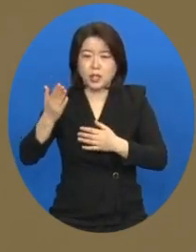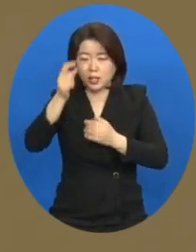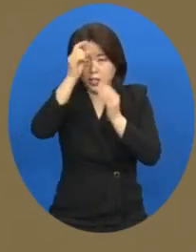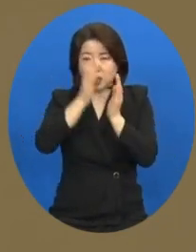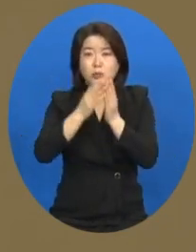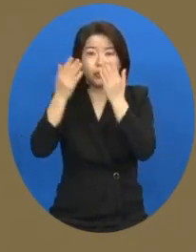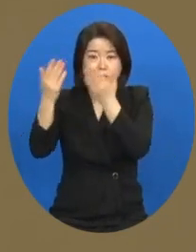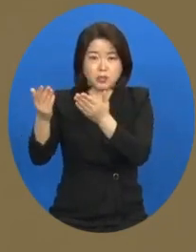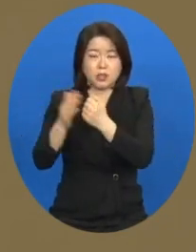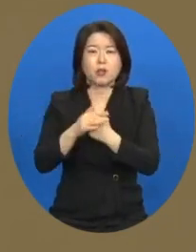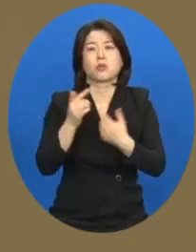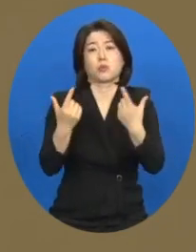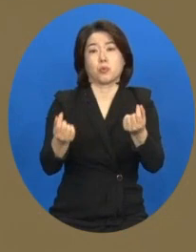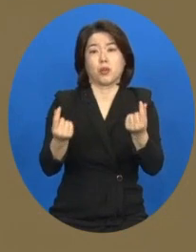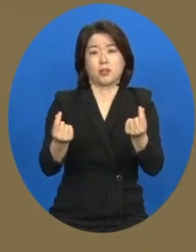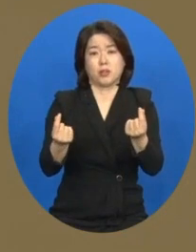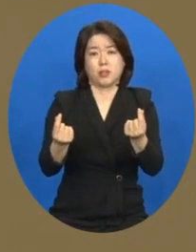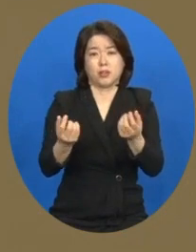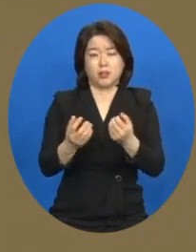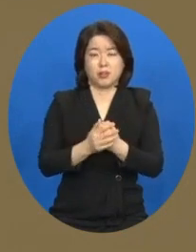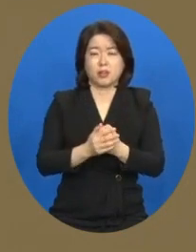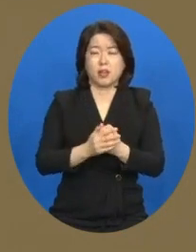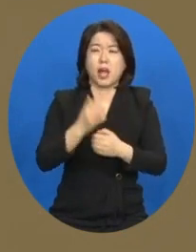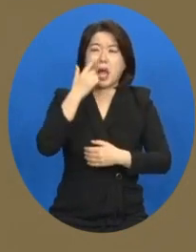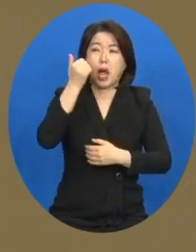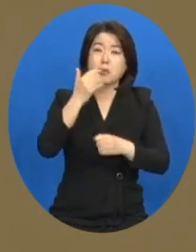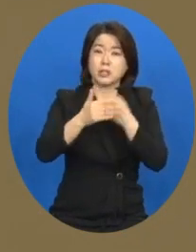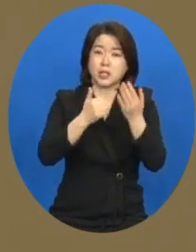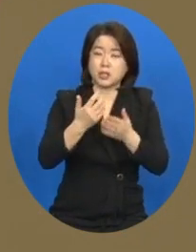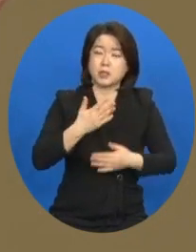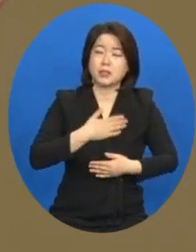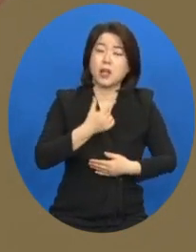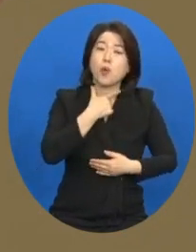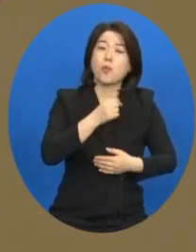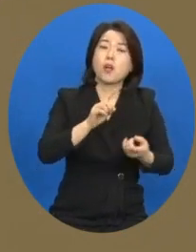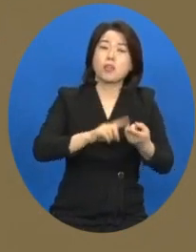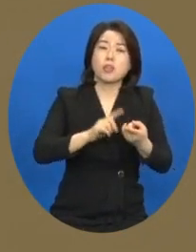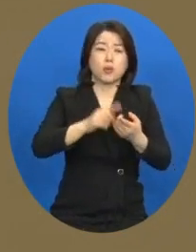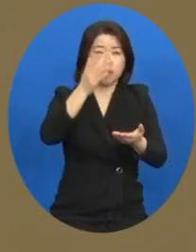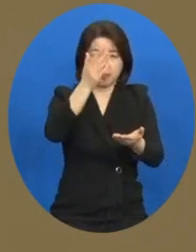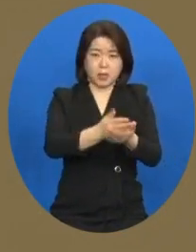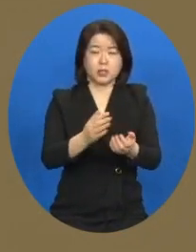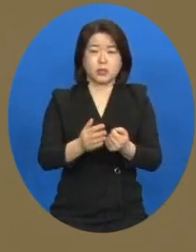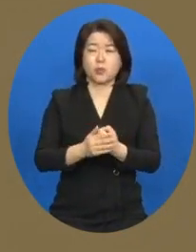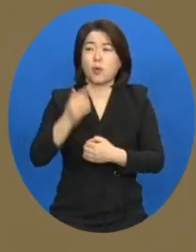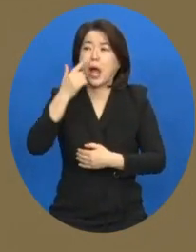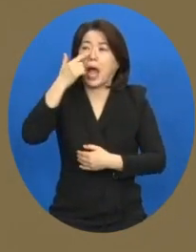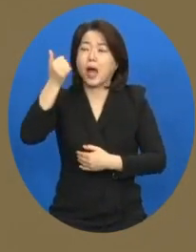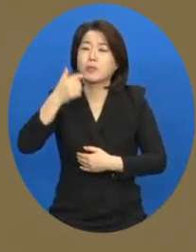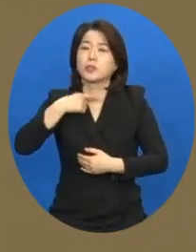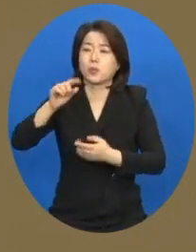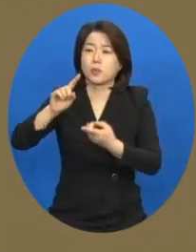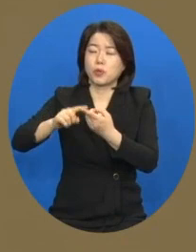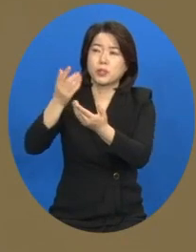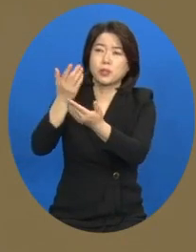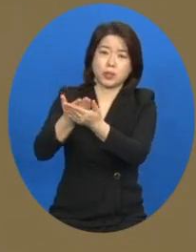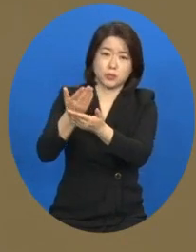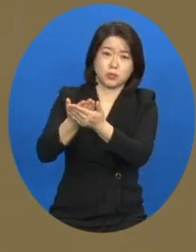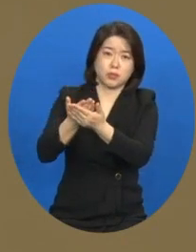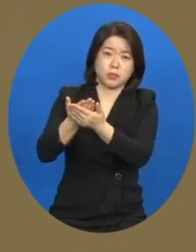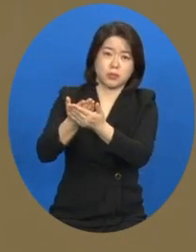기도도 마찬가지였어요. 아버지 하나님, 나의 원대로 마시고 아버지의 원대로 하옵소서.